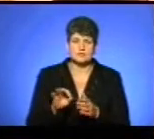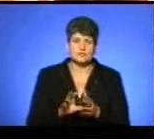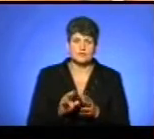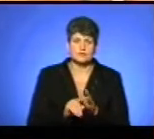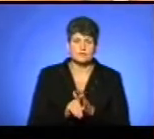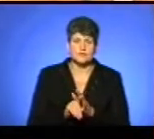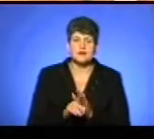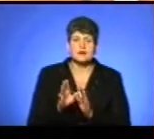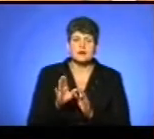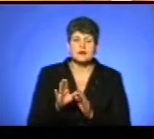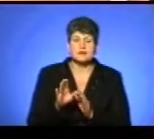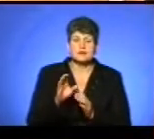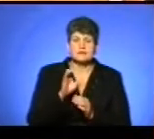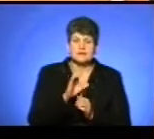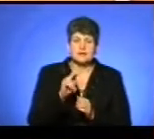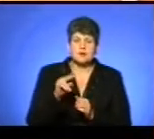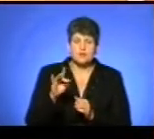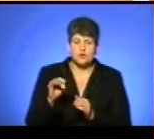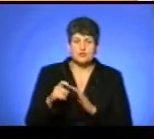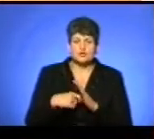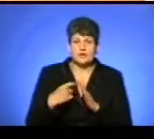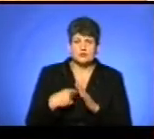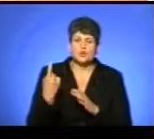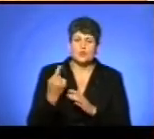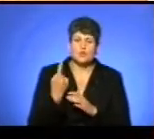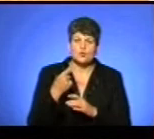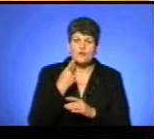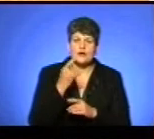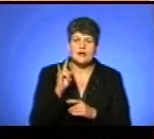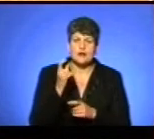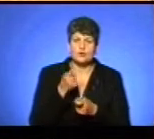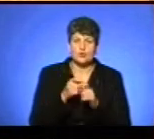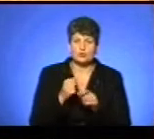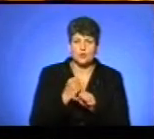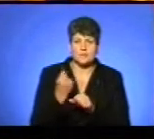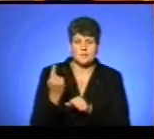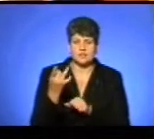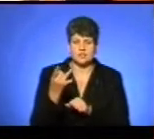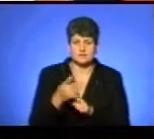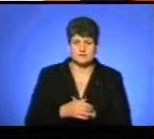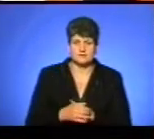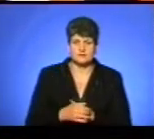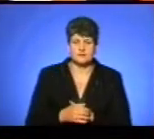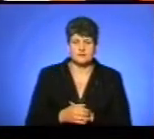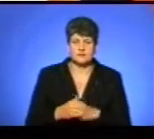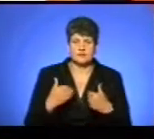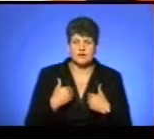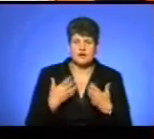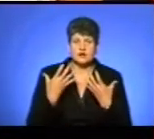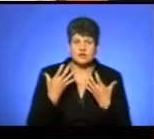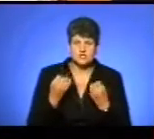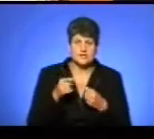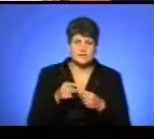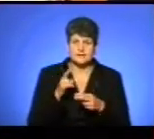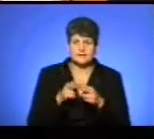Світлана Прабокова з села Кременчик Донецької області каже, ляльку-мотанку робить вперше. Я ще її, звісно ж, не